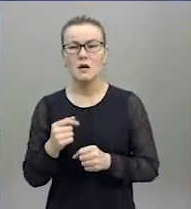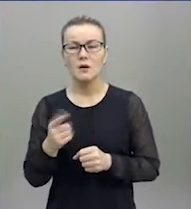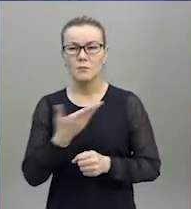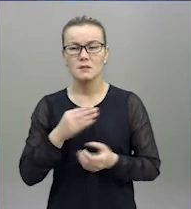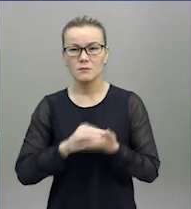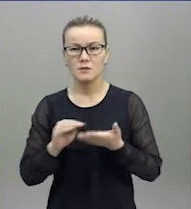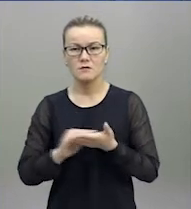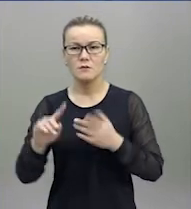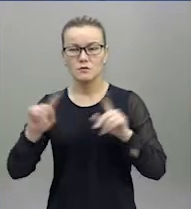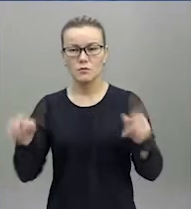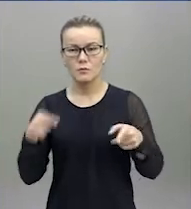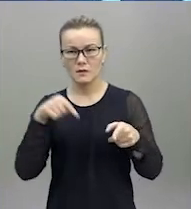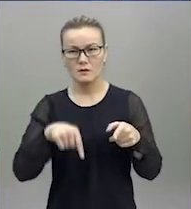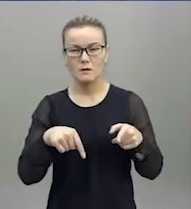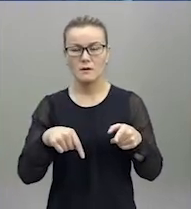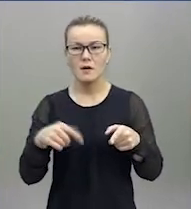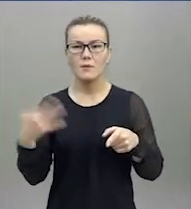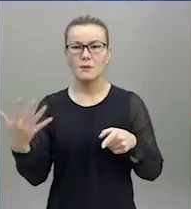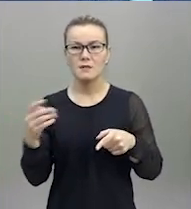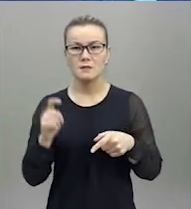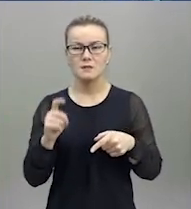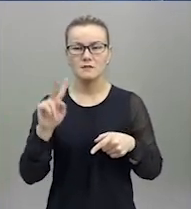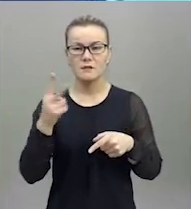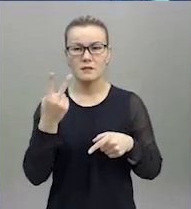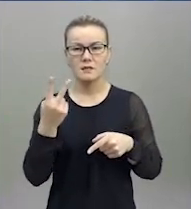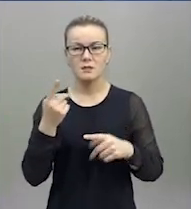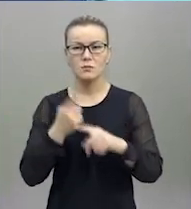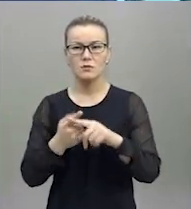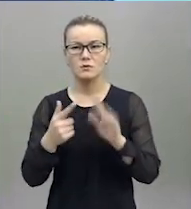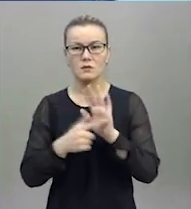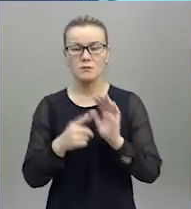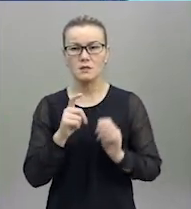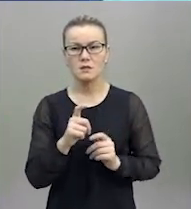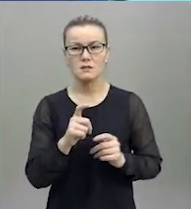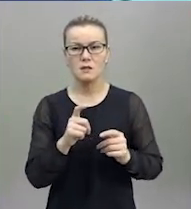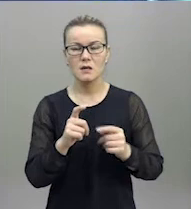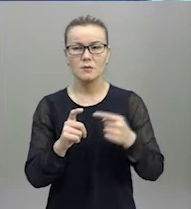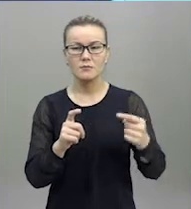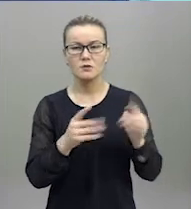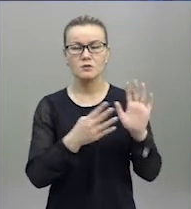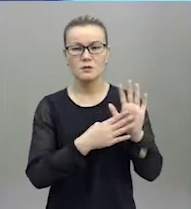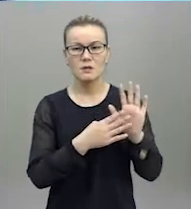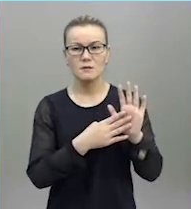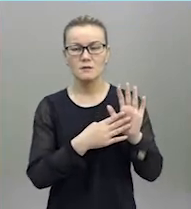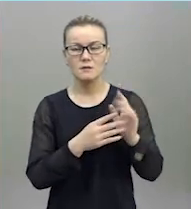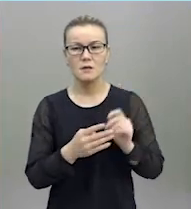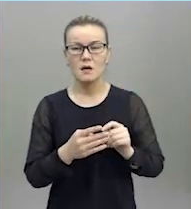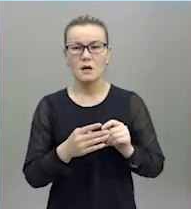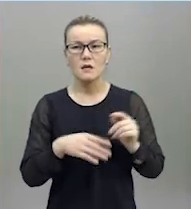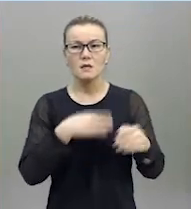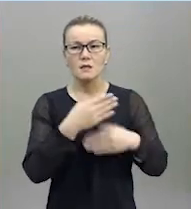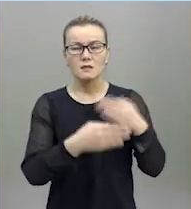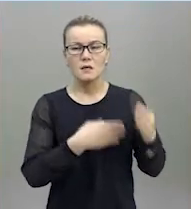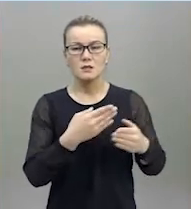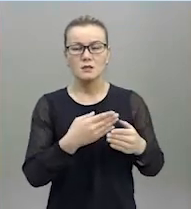скобках 5x в квадрате плюс 7 x минус 9 далее так как